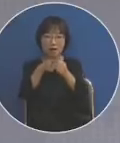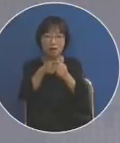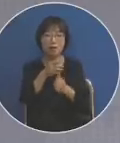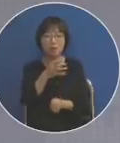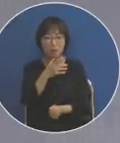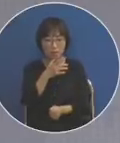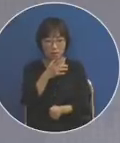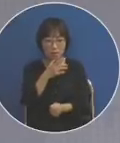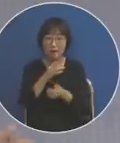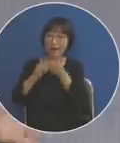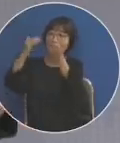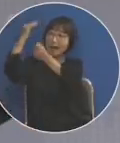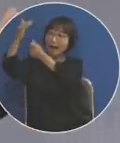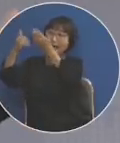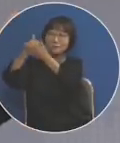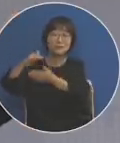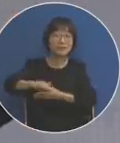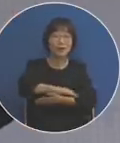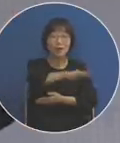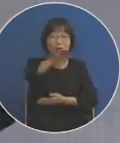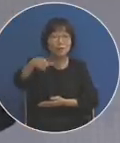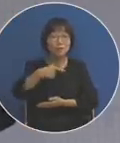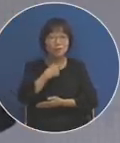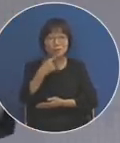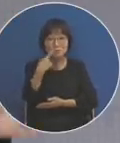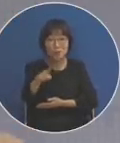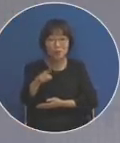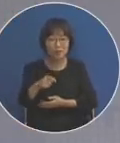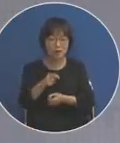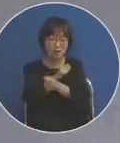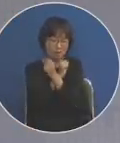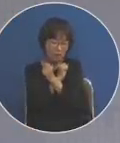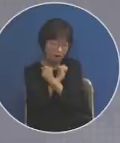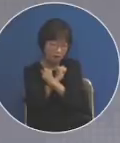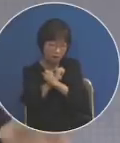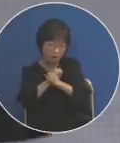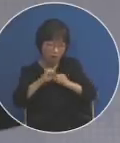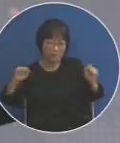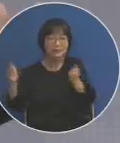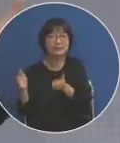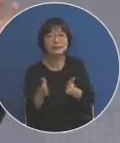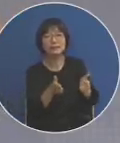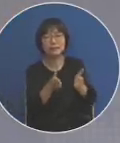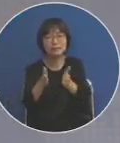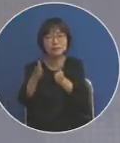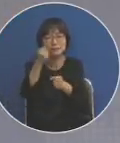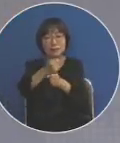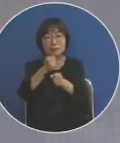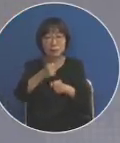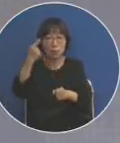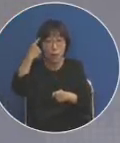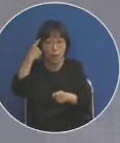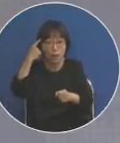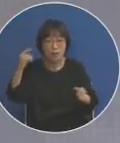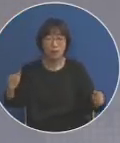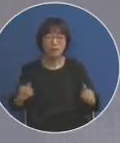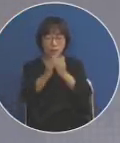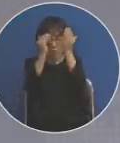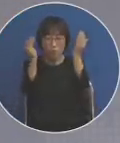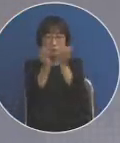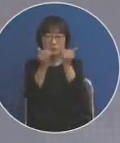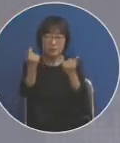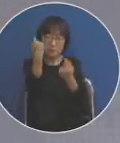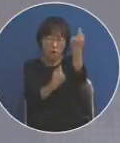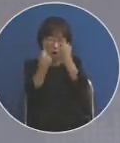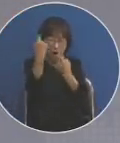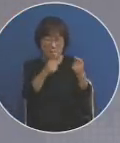뭐냐? 대로를 수축해라. What is it that God desires from you? It is to build the highway. 만민이 오도록 만들어. So that many people throughout the world can